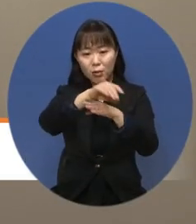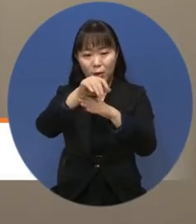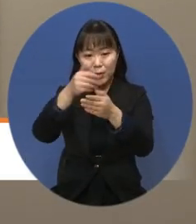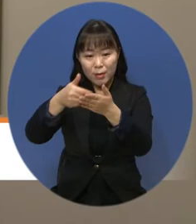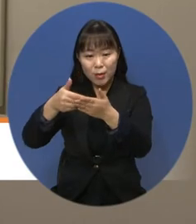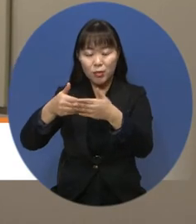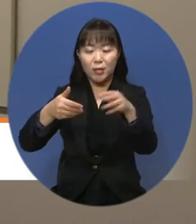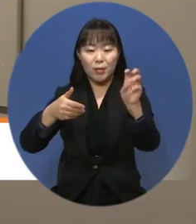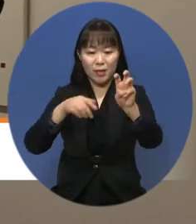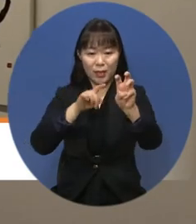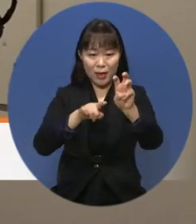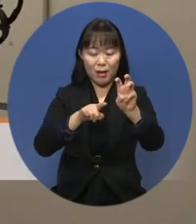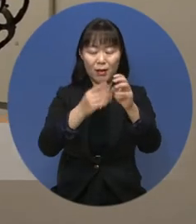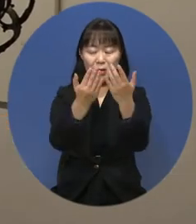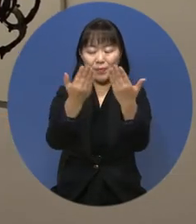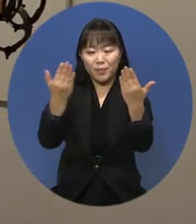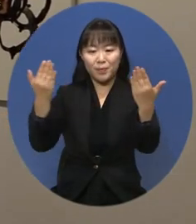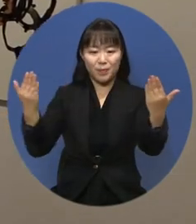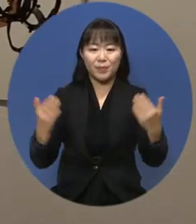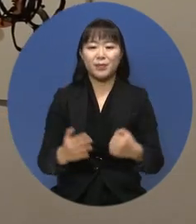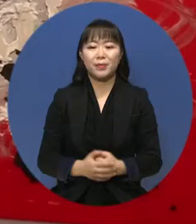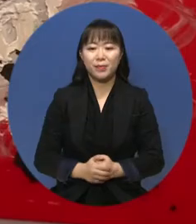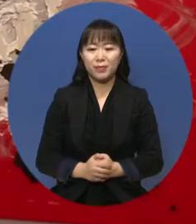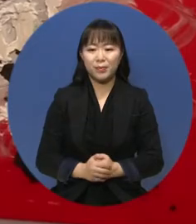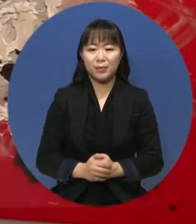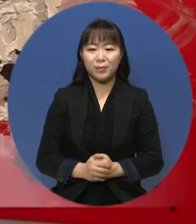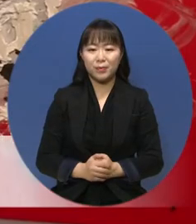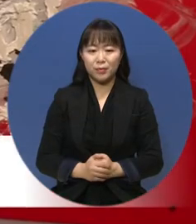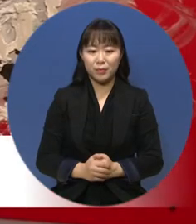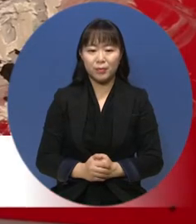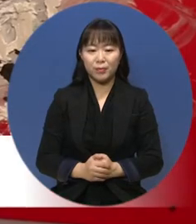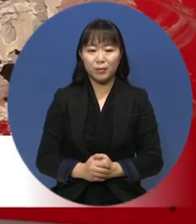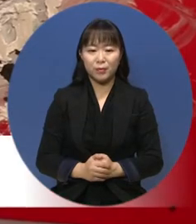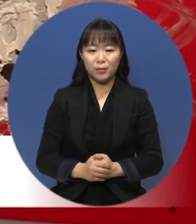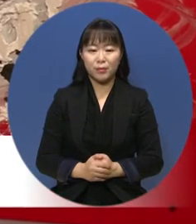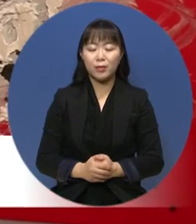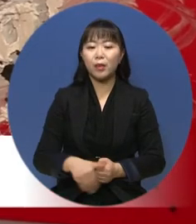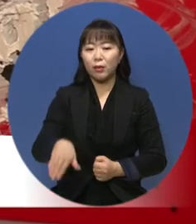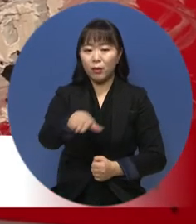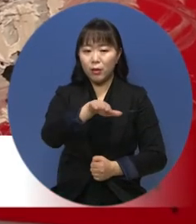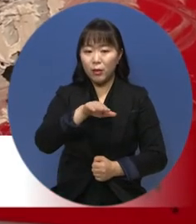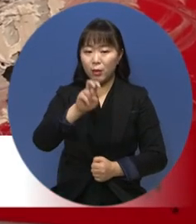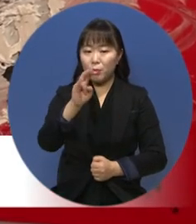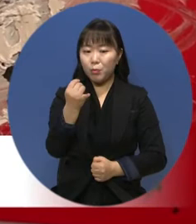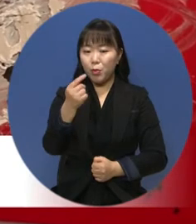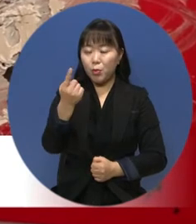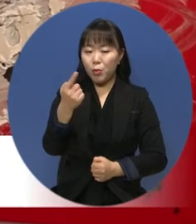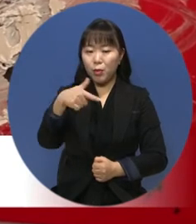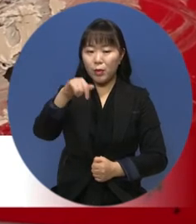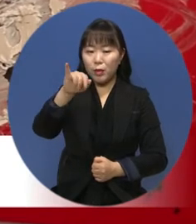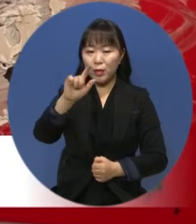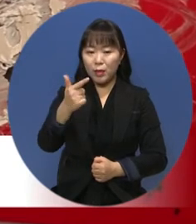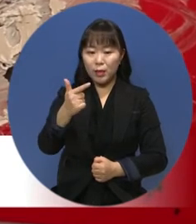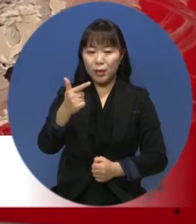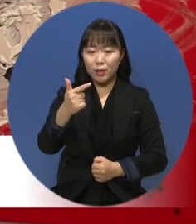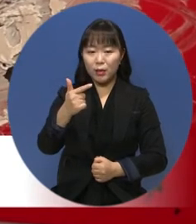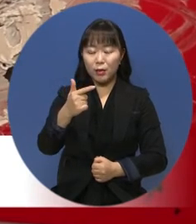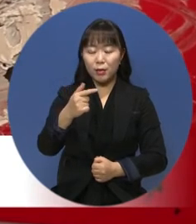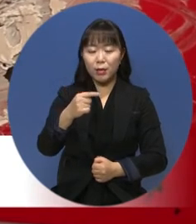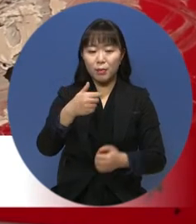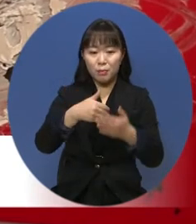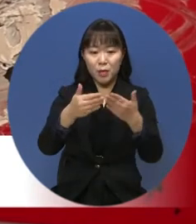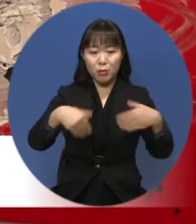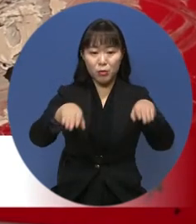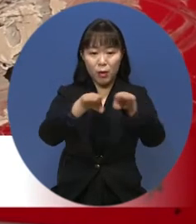30여 점이 전을 보입니다 제 일들이 목이 미술관 인문학 을 인연으로